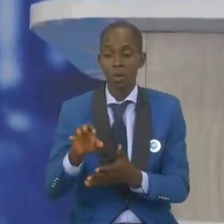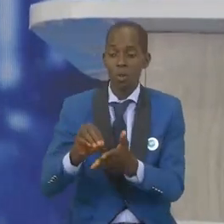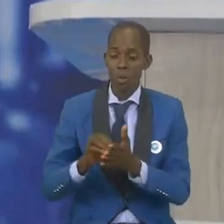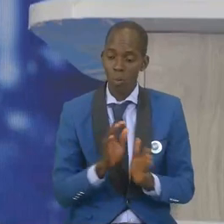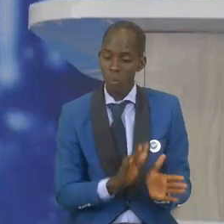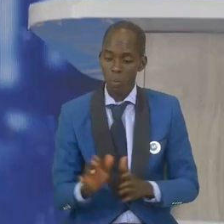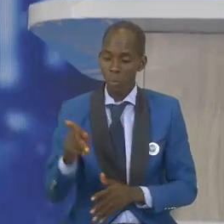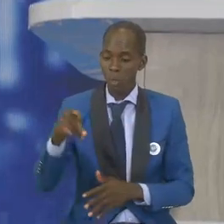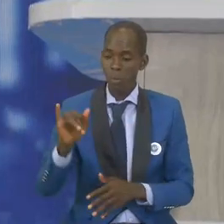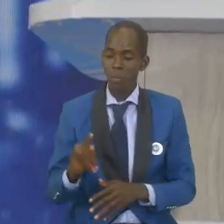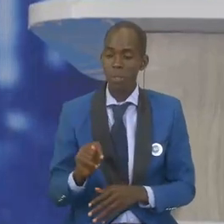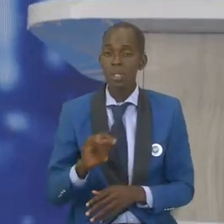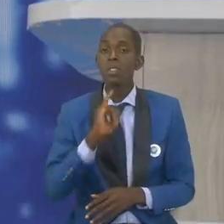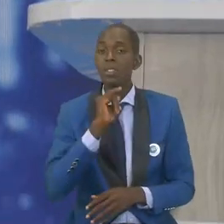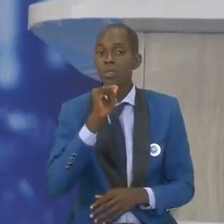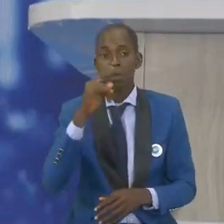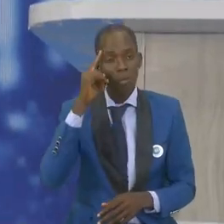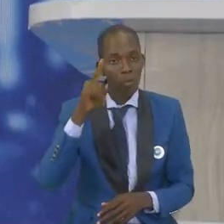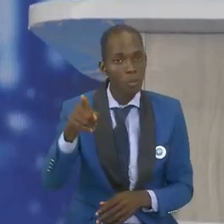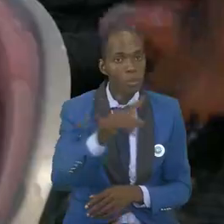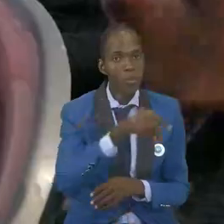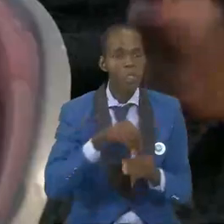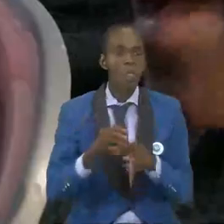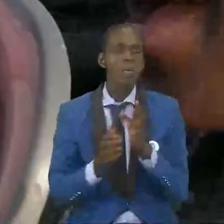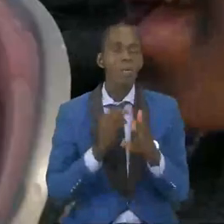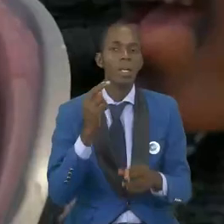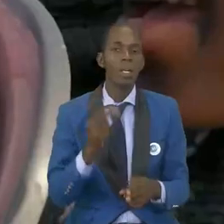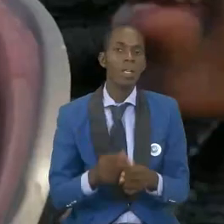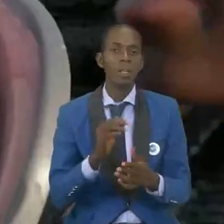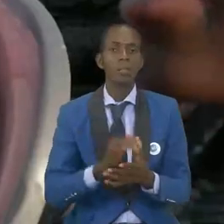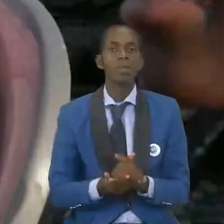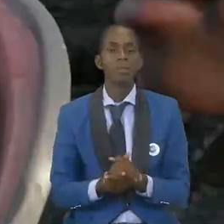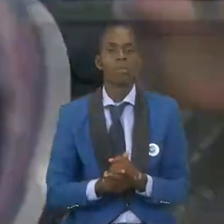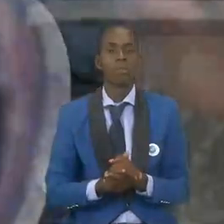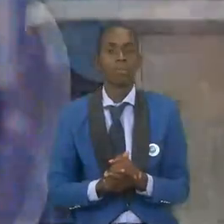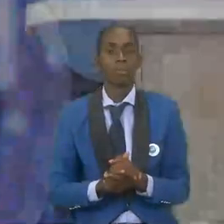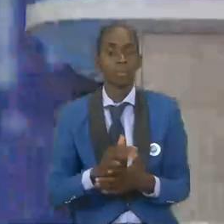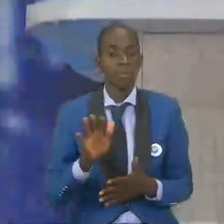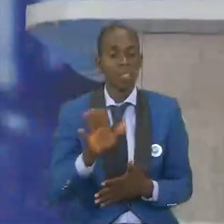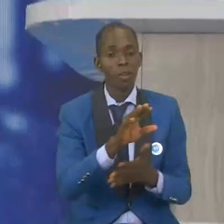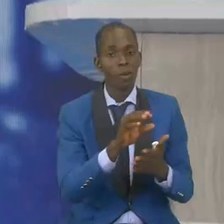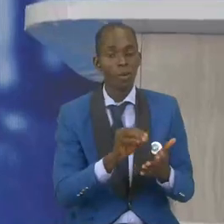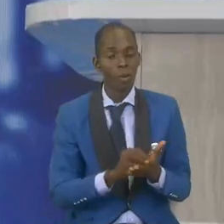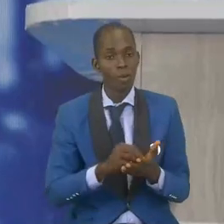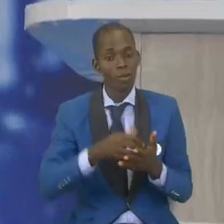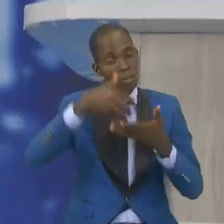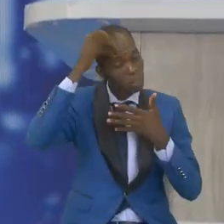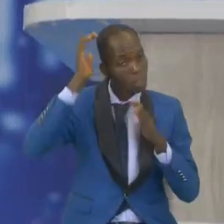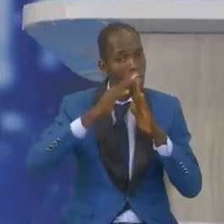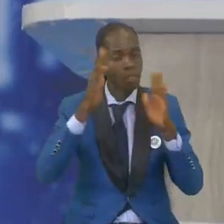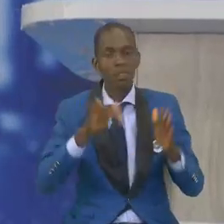dans leur propre fosse. Leur fosse n'est pas pour toi. Je dis, leur fosse n'est pas pour toi.